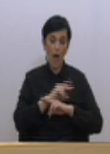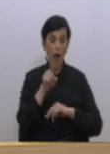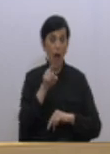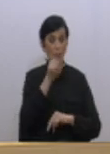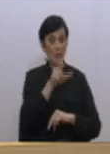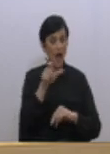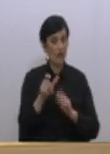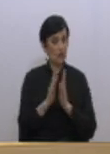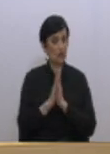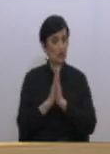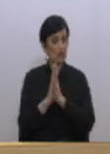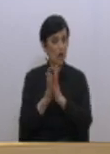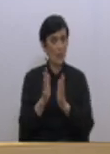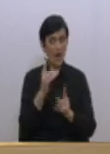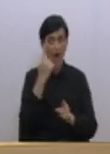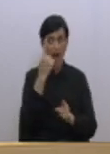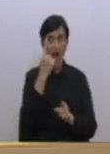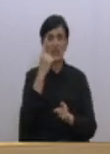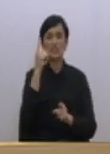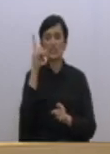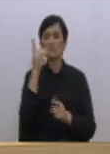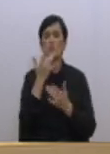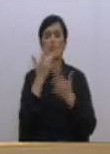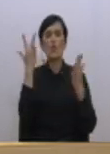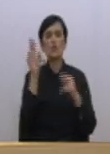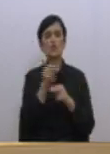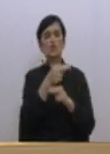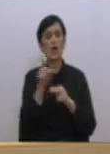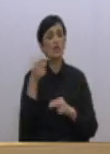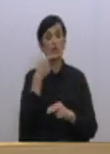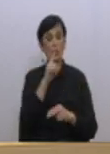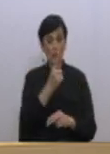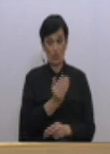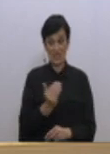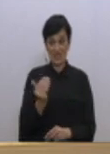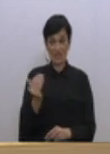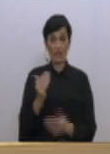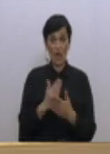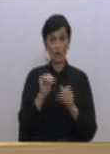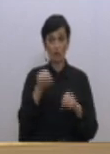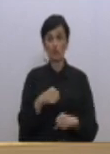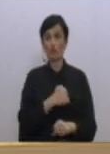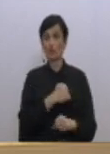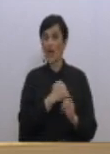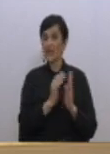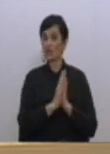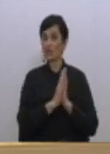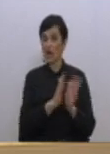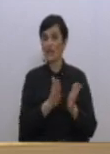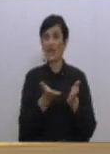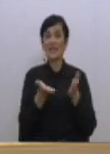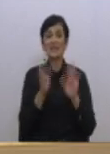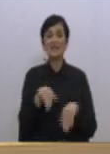რო შეურაცხყოფა მიაყენა, ერთი საჯარო შენიშვნა, rato ar utharit. Rahantkvenianiia, amito შეუძლია ჯარ შეურაცხყოფა მიაყენოს და